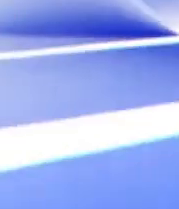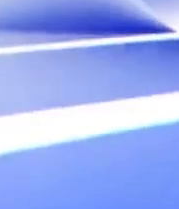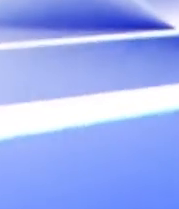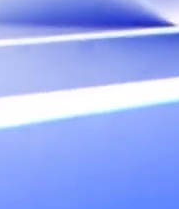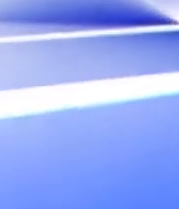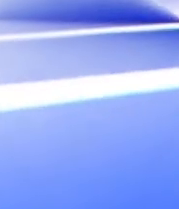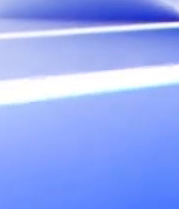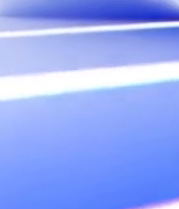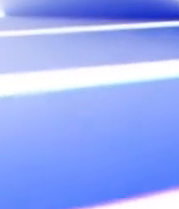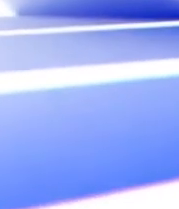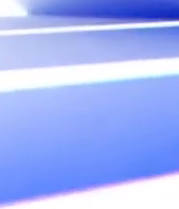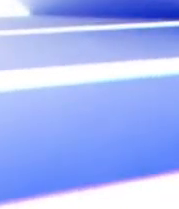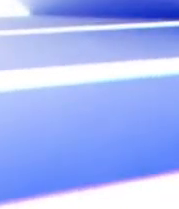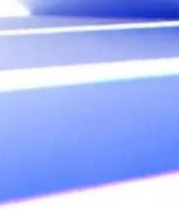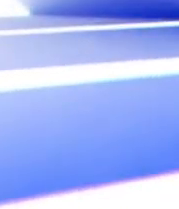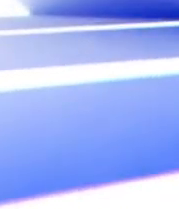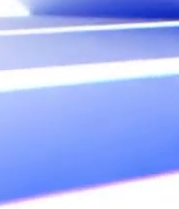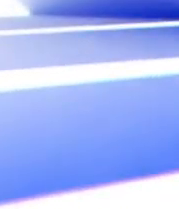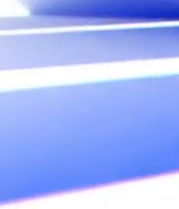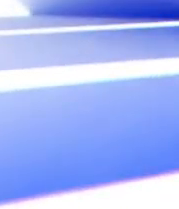Morong. Joseph!